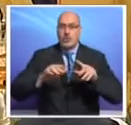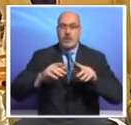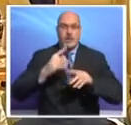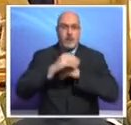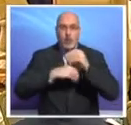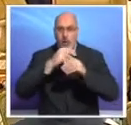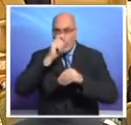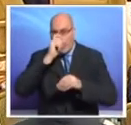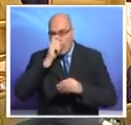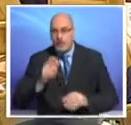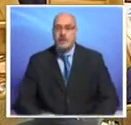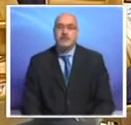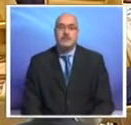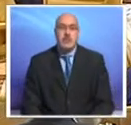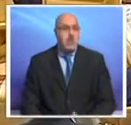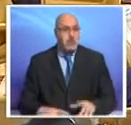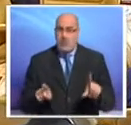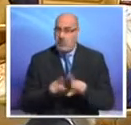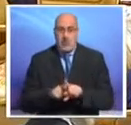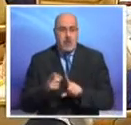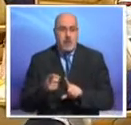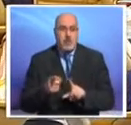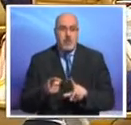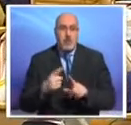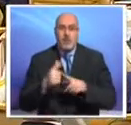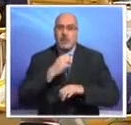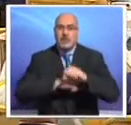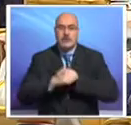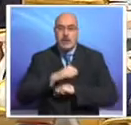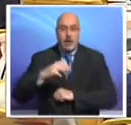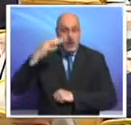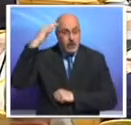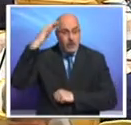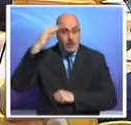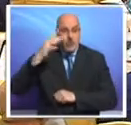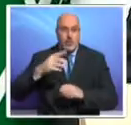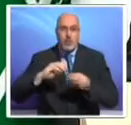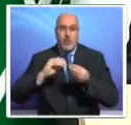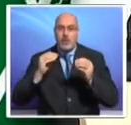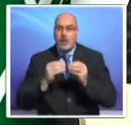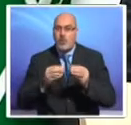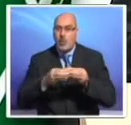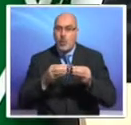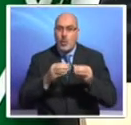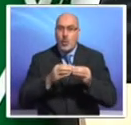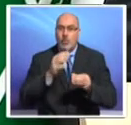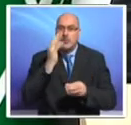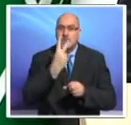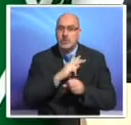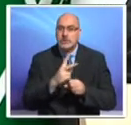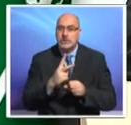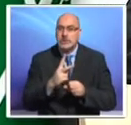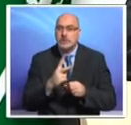العربية فهو الآخر ما زال يشهد نشاطا مقلقا لجماعات متشددة تمارس